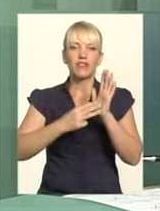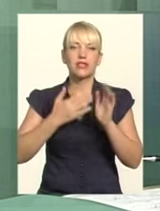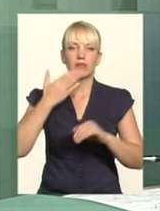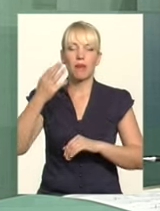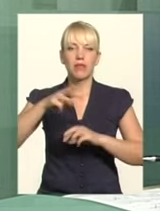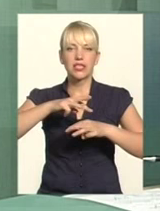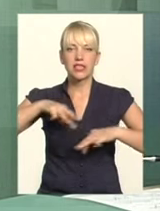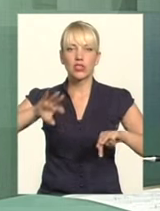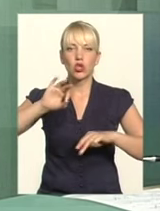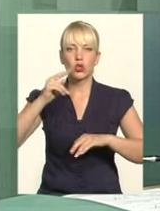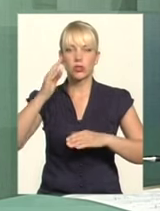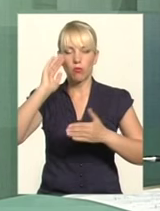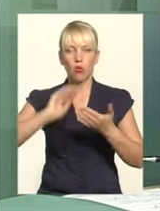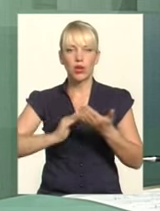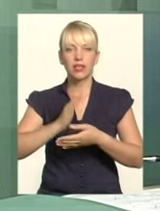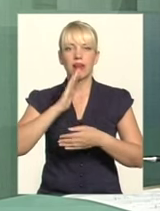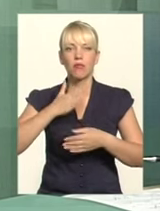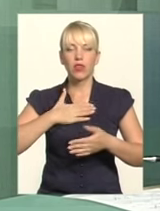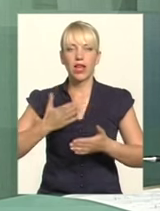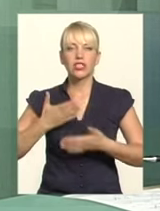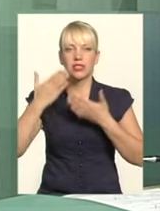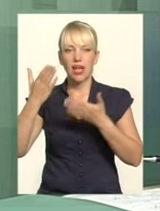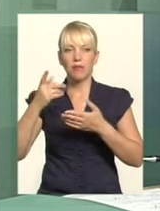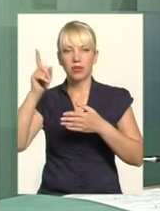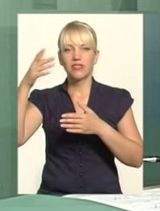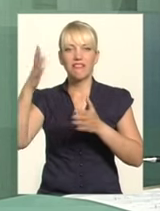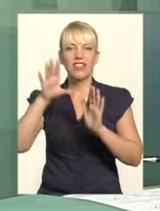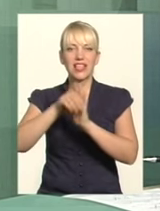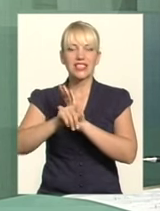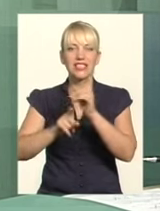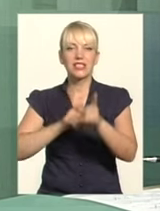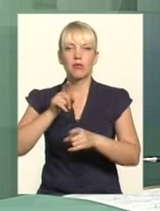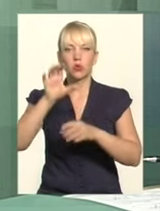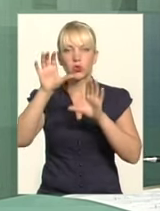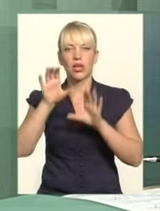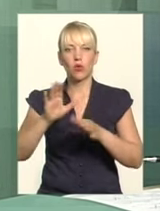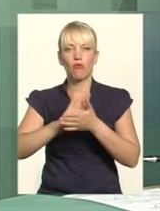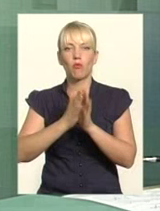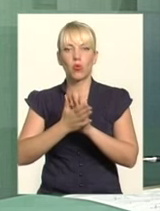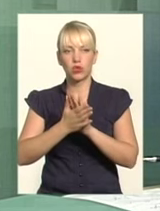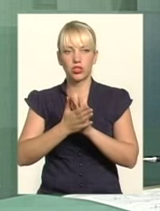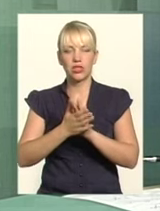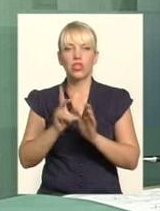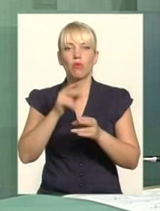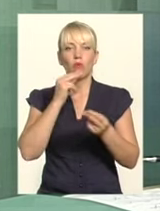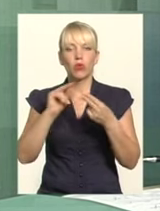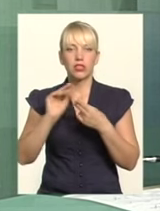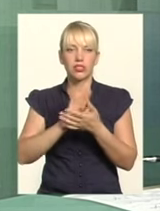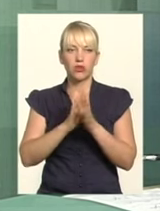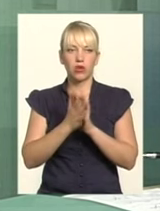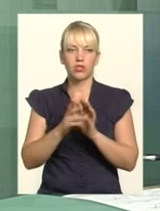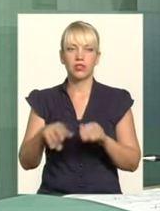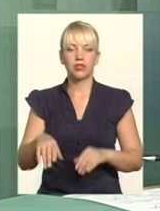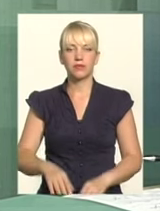ми вже по нашим запитах ряд і внесли змін в діюче положення, дещо спрямоване дійсно на поліпшення ситуації і справу